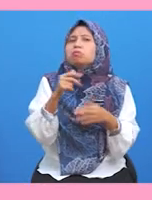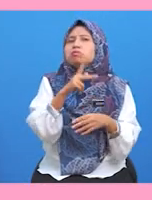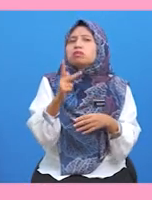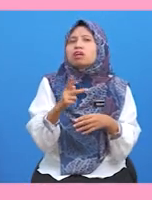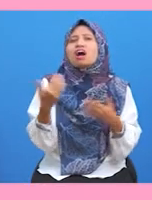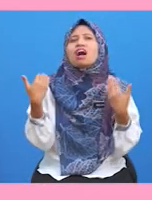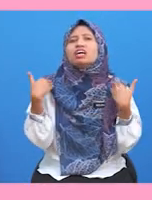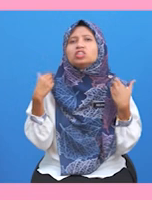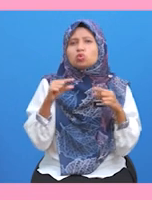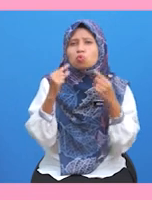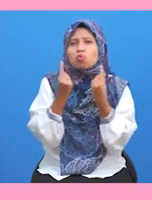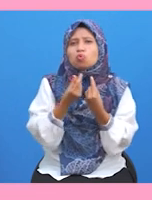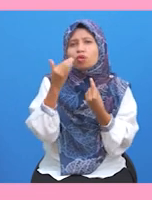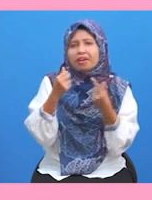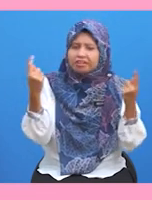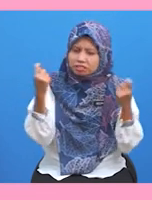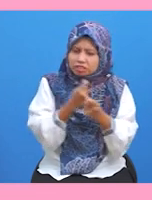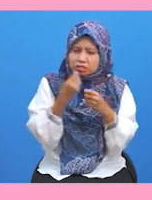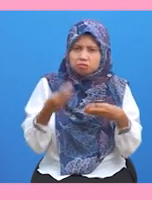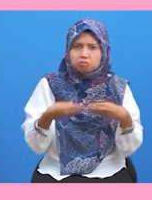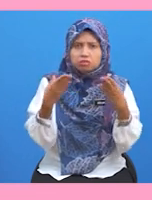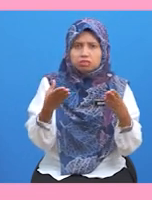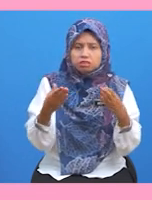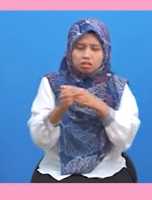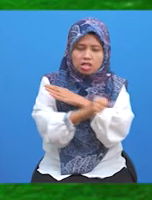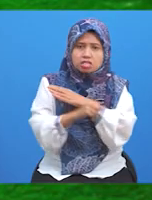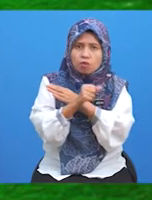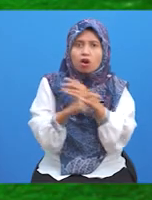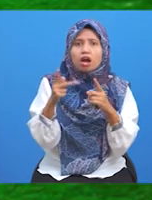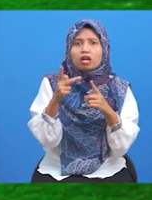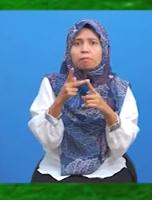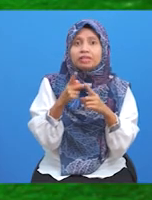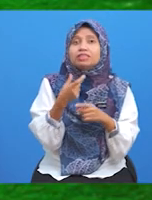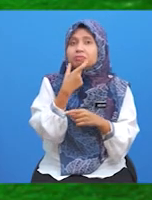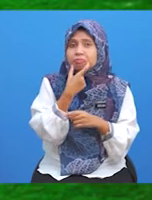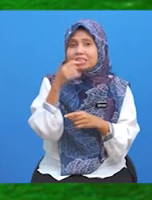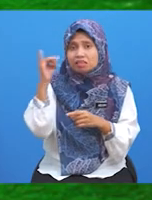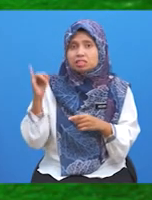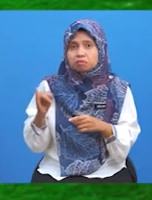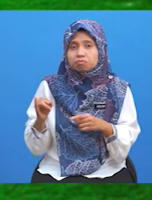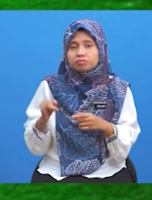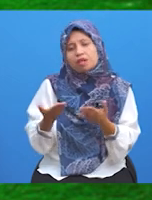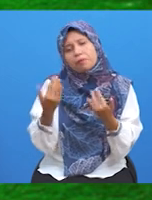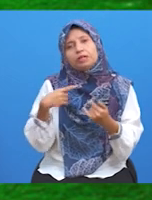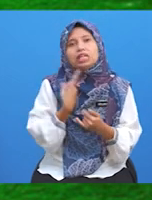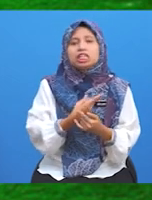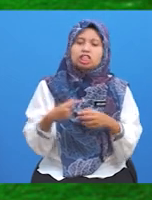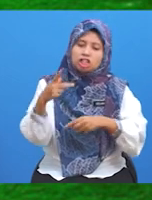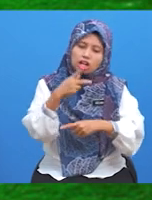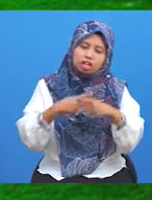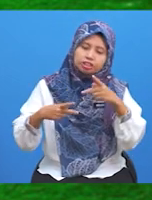terdapat golongan yang menentang penyerahan Sarawak kepada British? Mari murid-murid kita kaji dengan